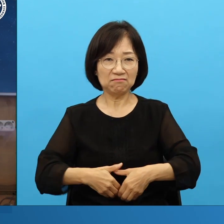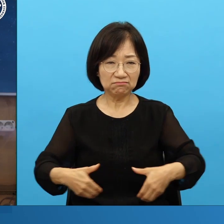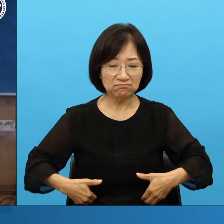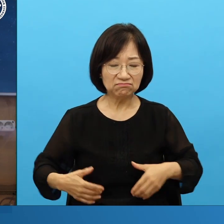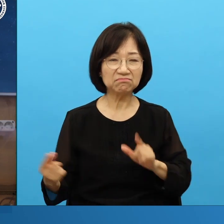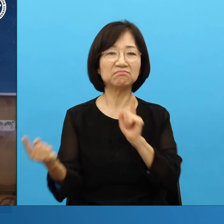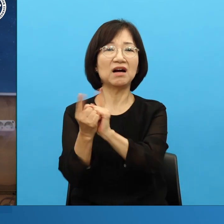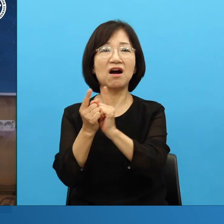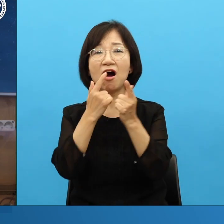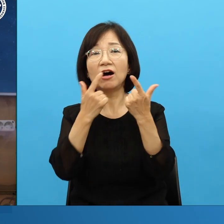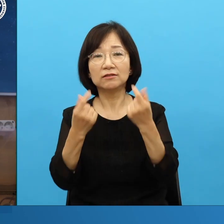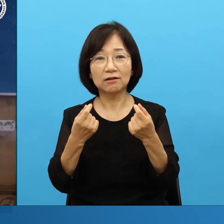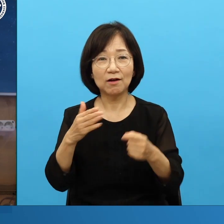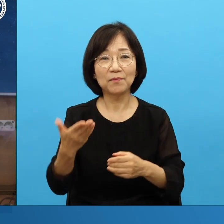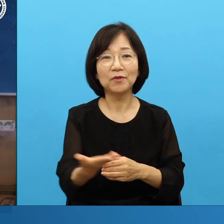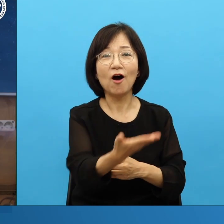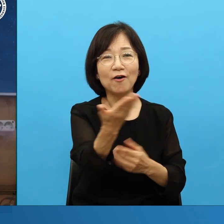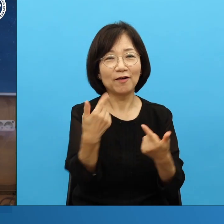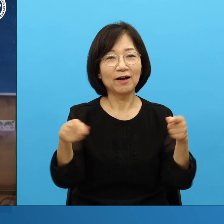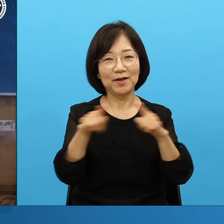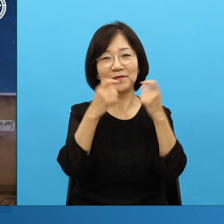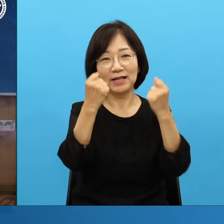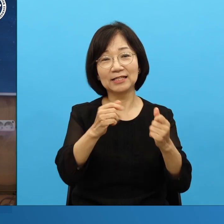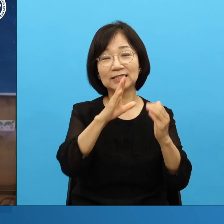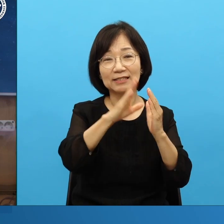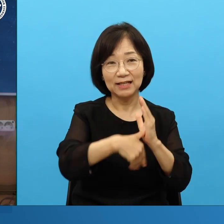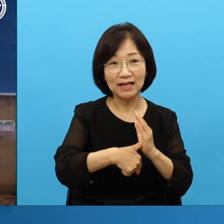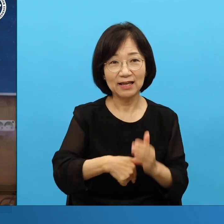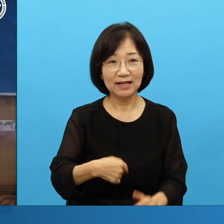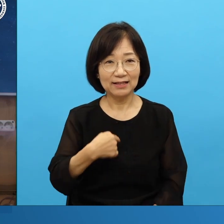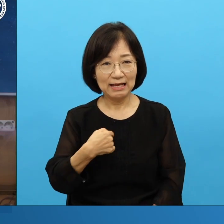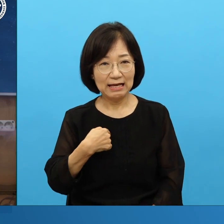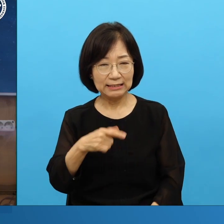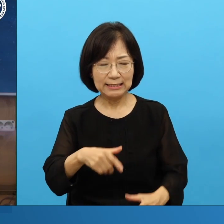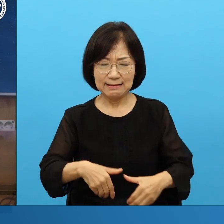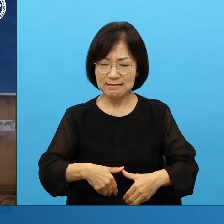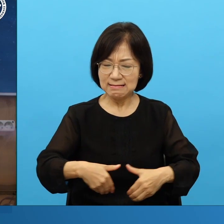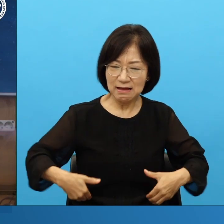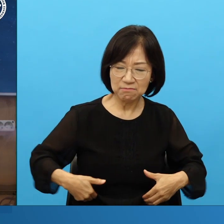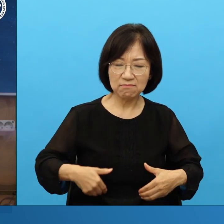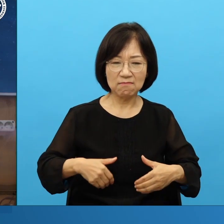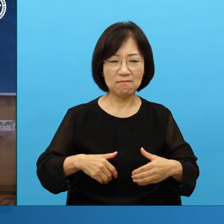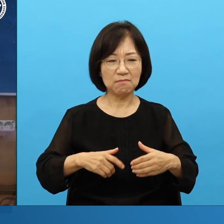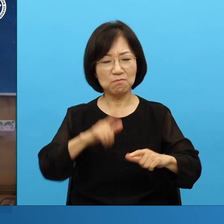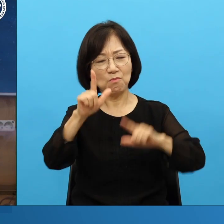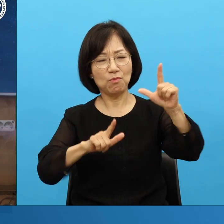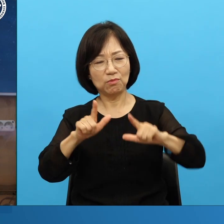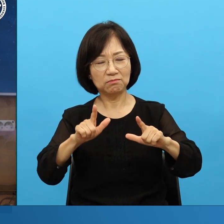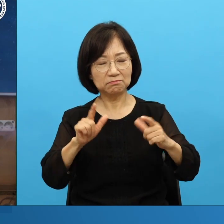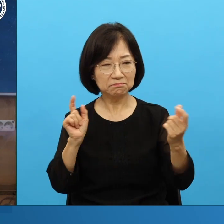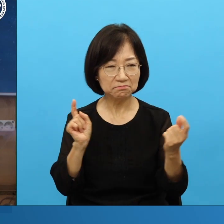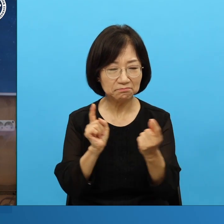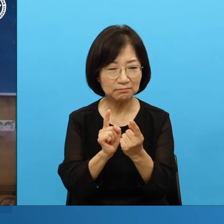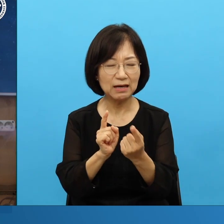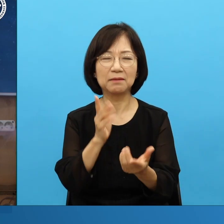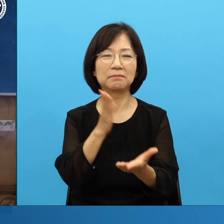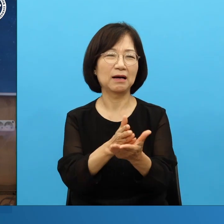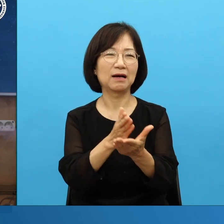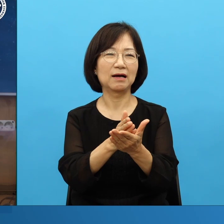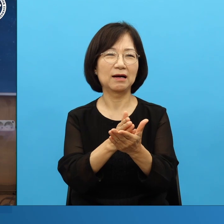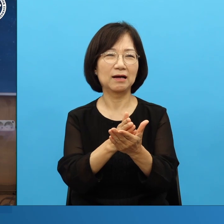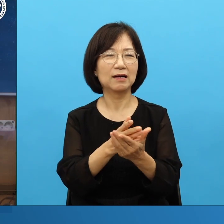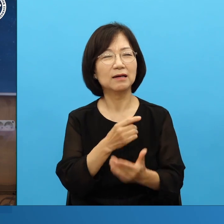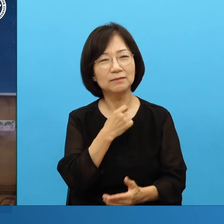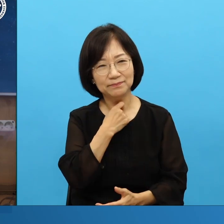같이 너희와 함께 있을 때에 나로 하여금 이 담대한 태도로 대하지 않게